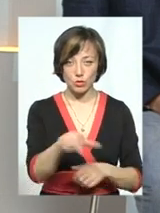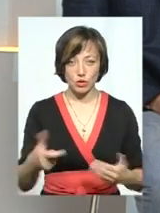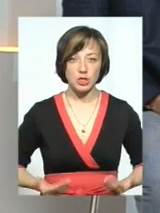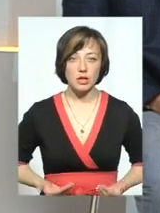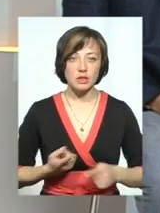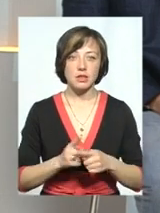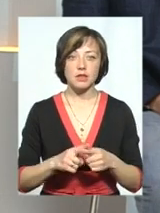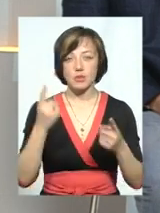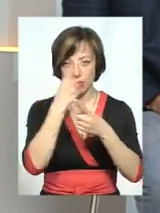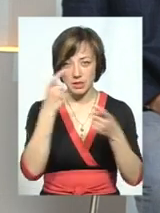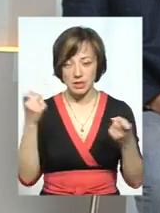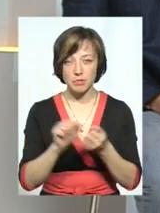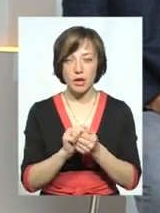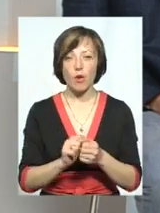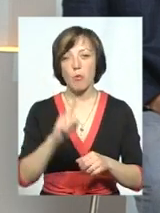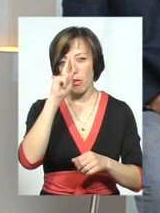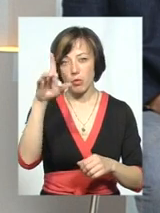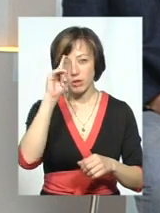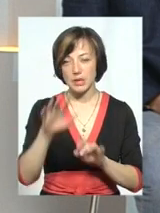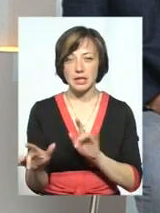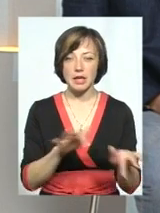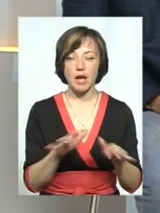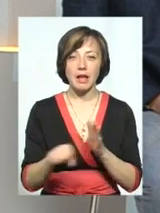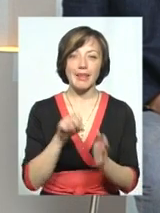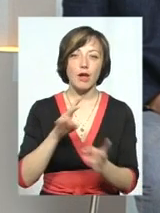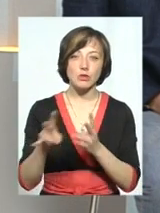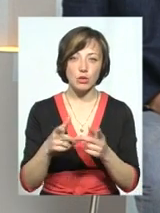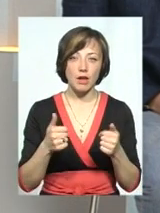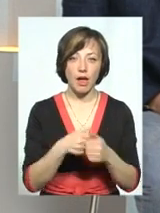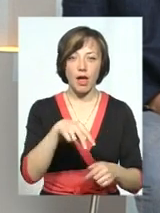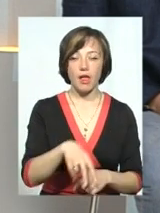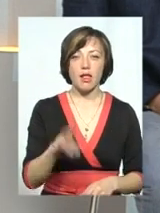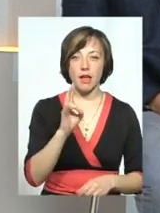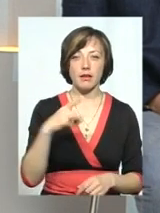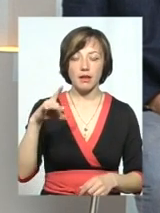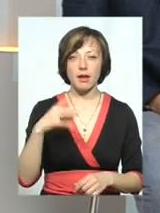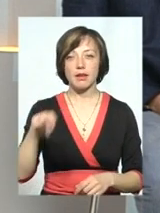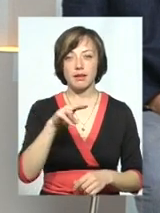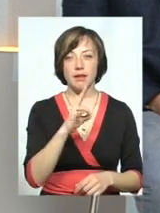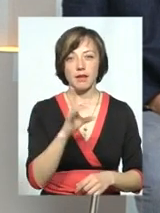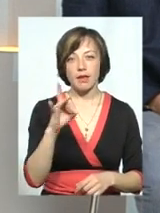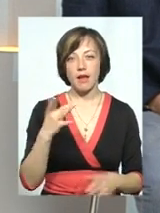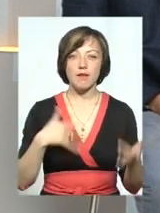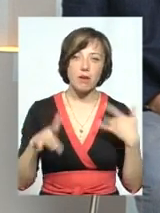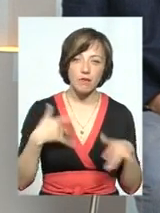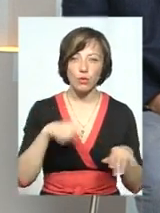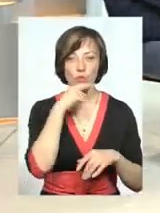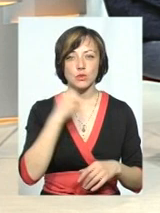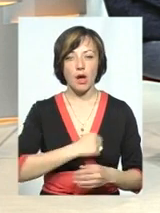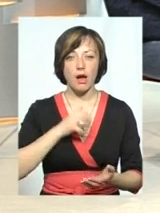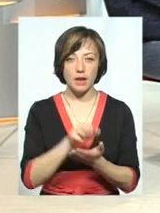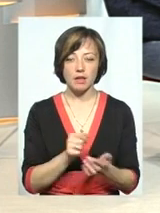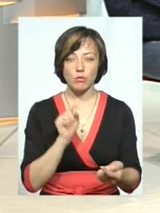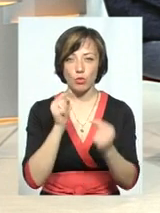це інформаційні матеріали, які популяризують діяльність терористичних організацій ЛНР, ДНР, в даному випадку, там, виправдовують російську агресію